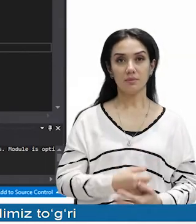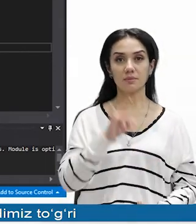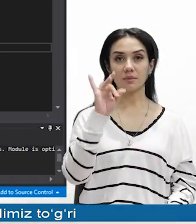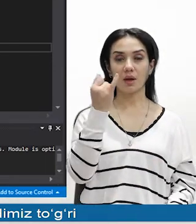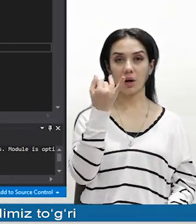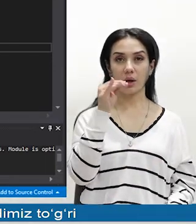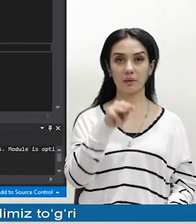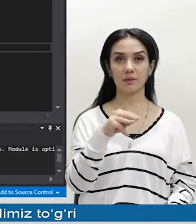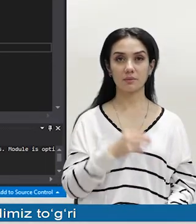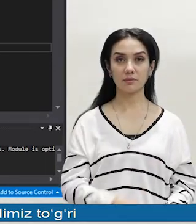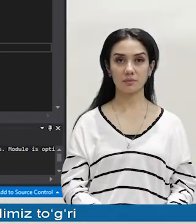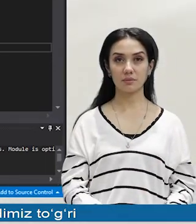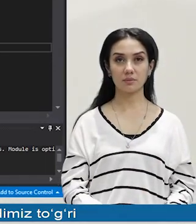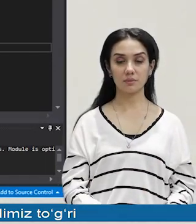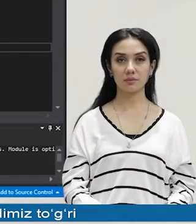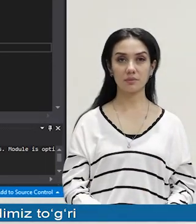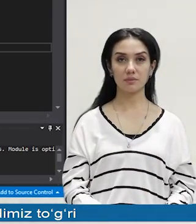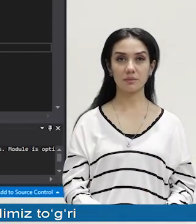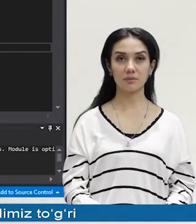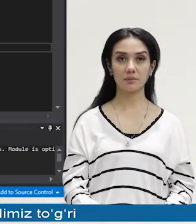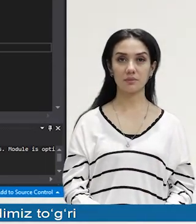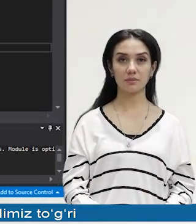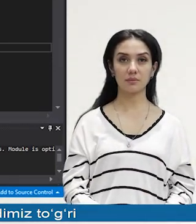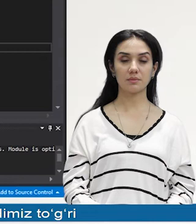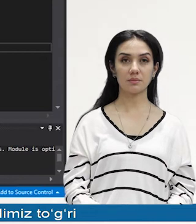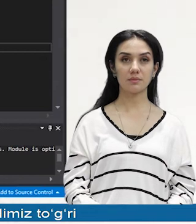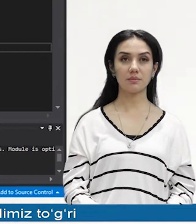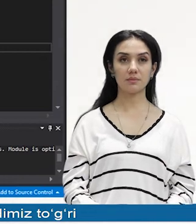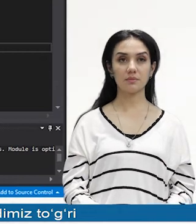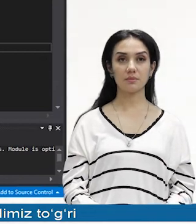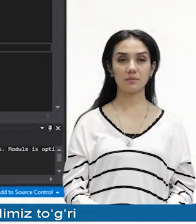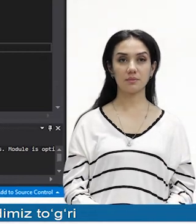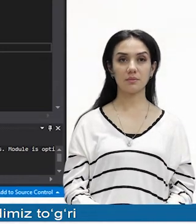right, hop, ya'ni bu yerda nima bo'ladi? Manfiy. Mana mana shu